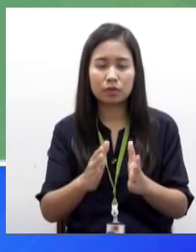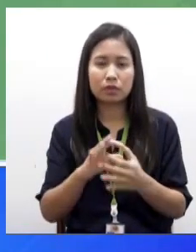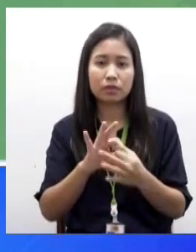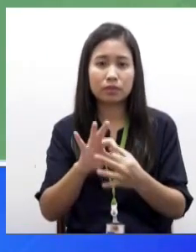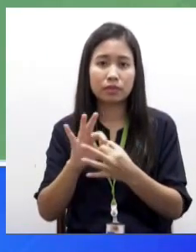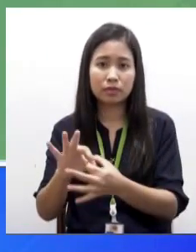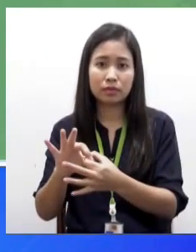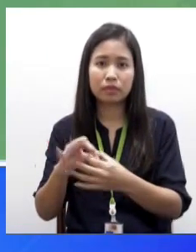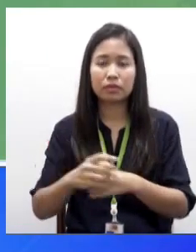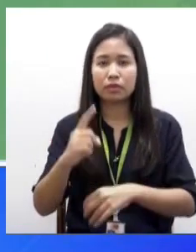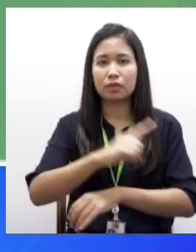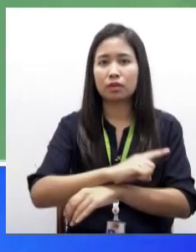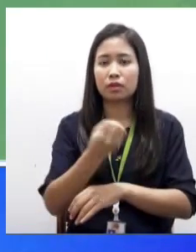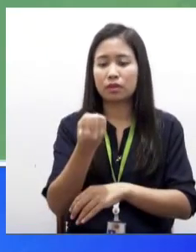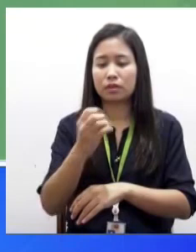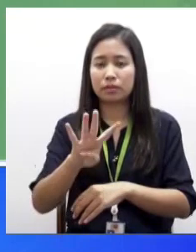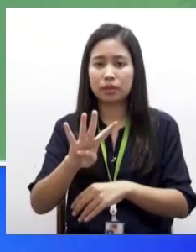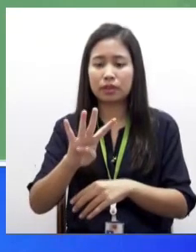คนแล้วไม่อยู่ภาวะปกติแต่อีกหนึ่งคนก็กับนะครับตัวอยู่ที่บ้านนะครับในส่วนนี้อะที่เป็นหน้าเป็นความยินดีครับก็คือข้อมูลผู้เสียชีวิตในส่วนของสังกัดสำนักงานทำการการศึกษาขั้นพื้นฐานเราไม่มีผู้เสียชีวิตนะครับเธอเป็นเป็นสิ่งที่ดีเป็นข้อมูลที่ดีนะครับในครับถัดไปครับเป็นข้อมูลที่อยากให้ท่านได้เห็นนะครับภาพของกลุ่มค่ารายการเรานะครับเห็นว่าที่ผมนำเสนอมากี่ว่าณวันที่14